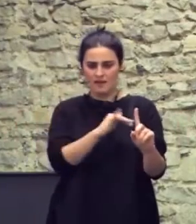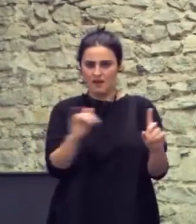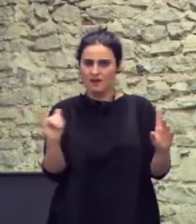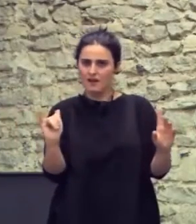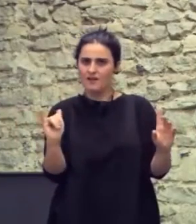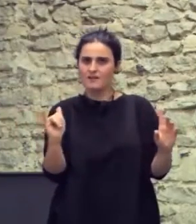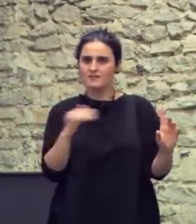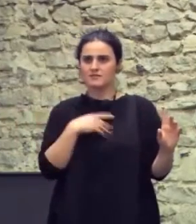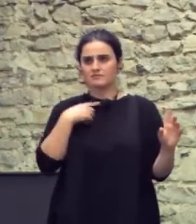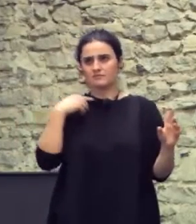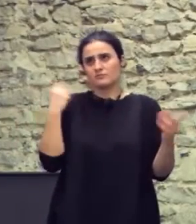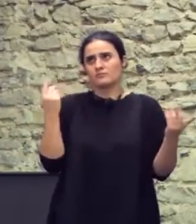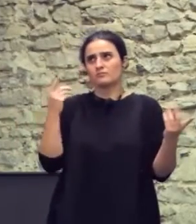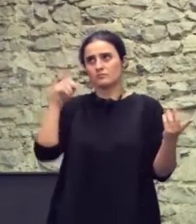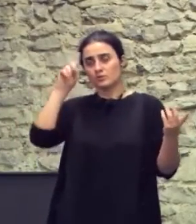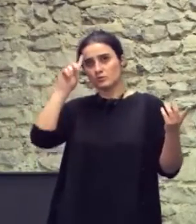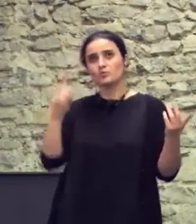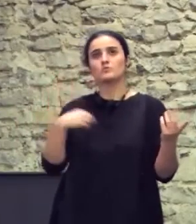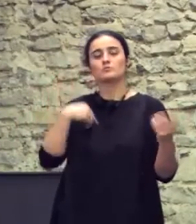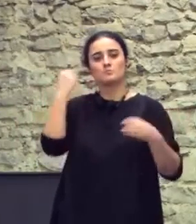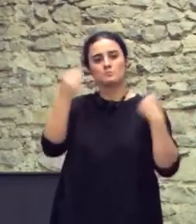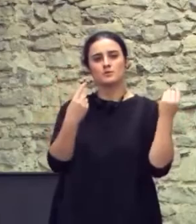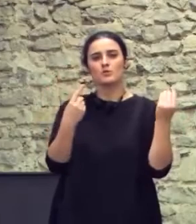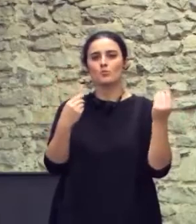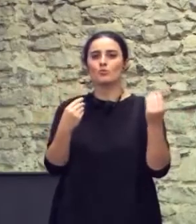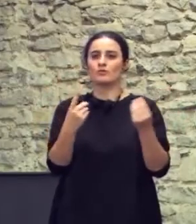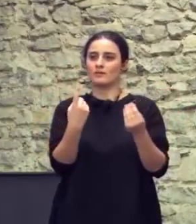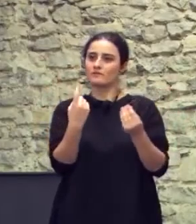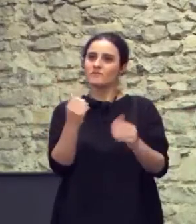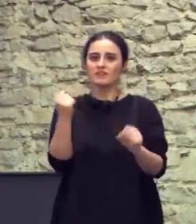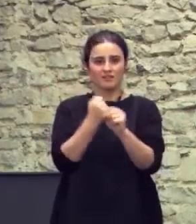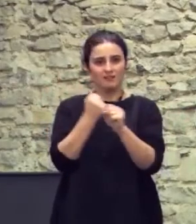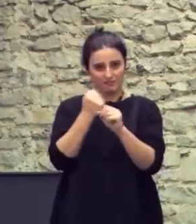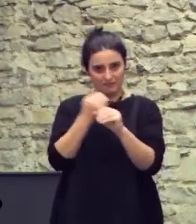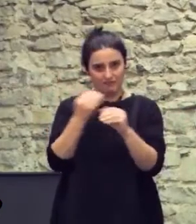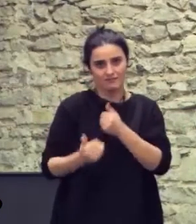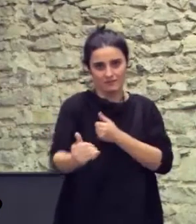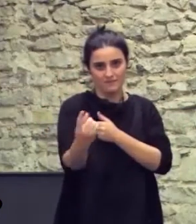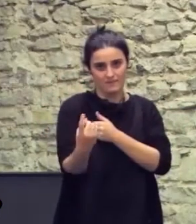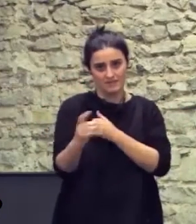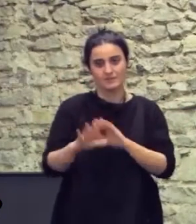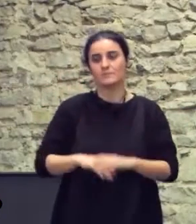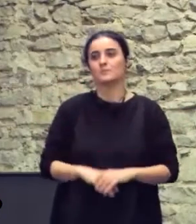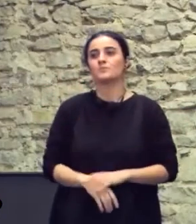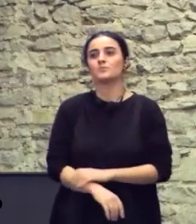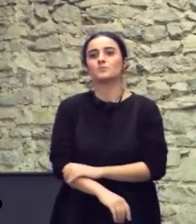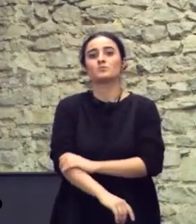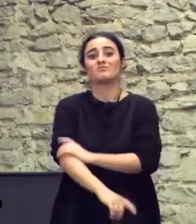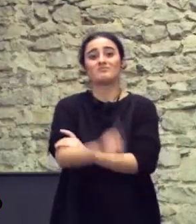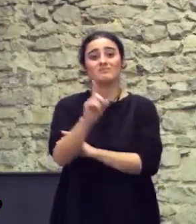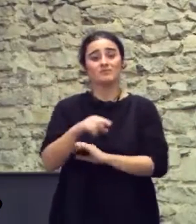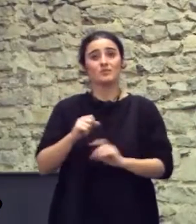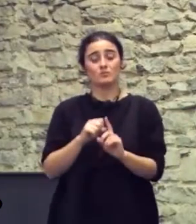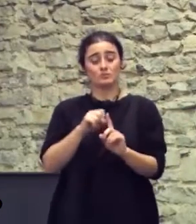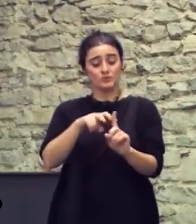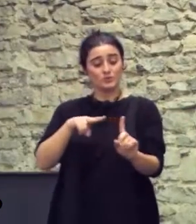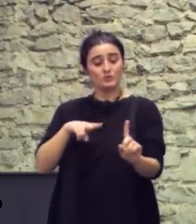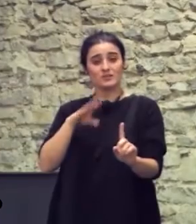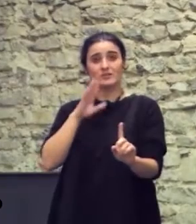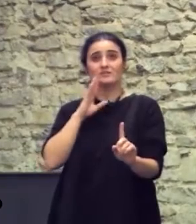bueno, ez dakit. Iruditzen zait oraindik badagoela lan handia, ez? Eta bereziki planteatzeko forma horrek